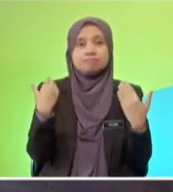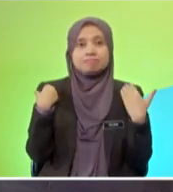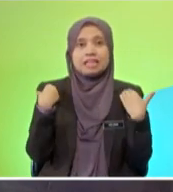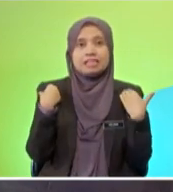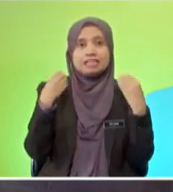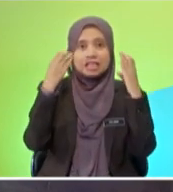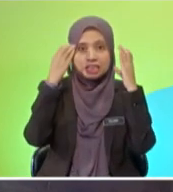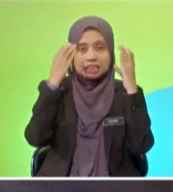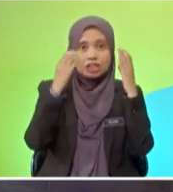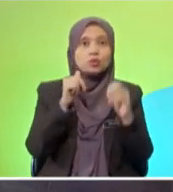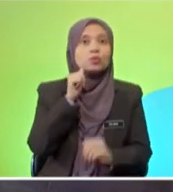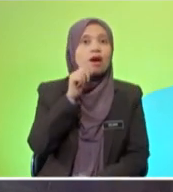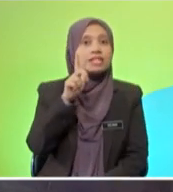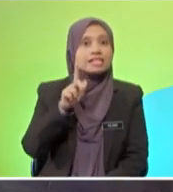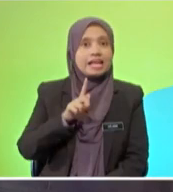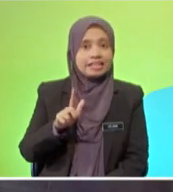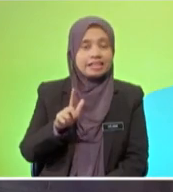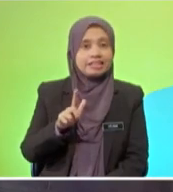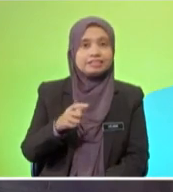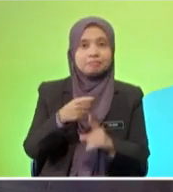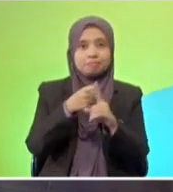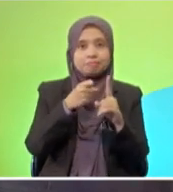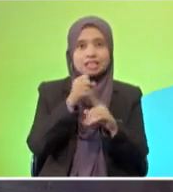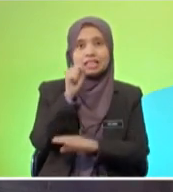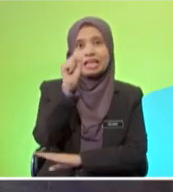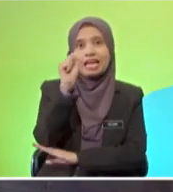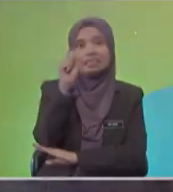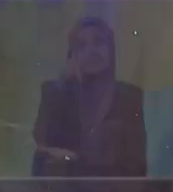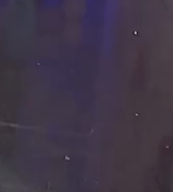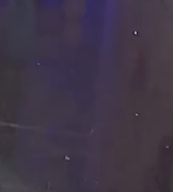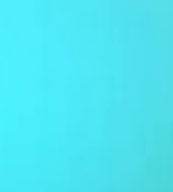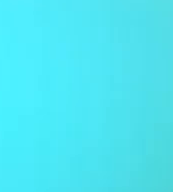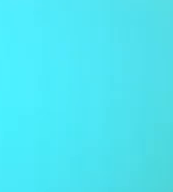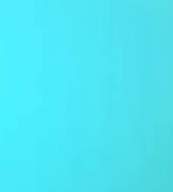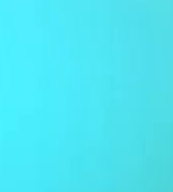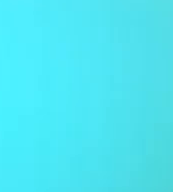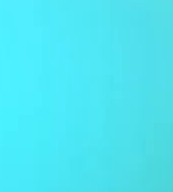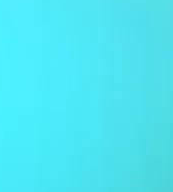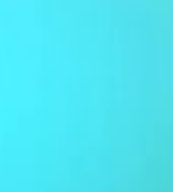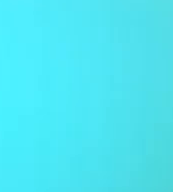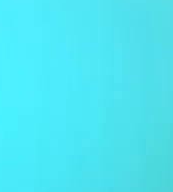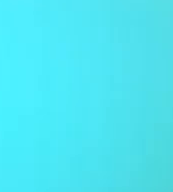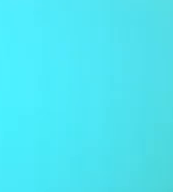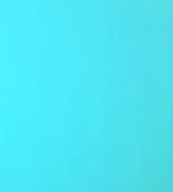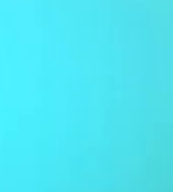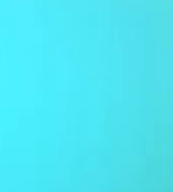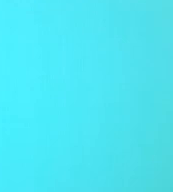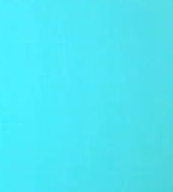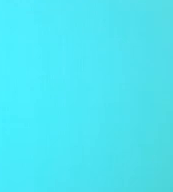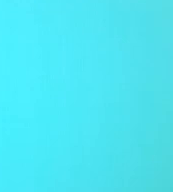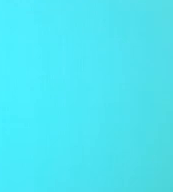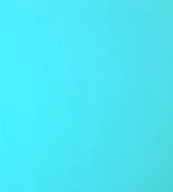ditemani Cikgu azriana Mashuri selaku juru bahasa kita dari sekolah kebangsaan pendidikan